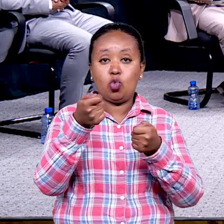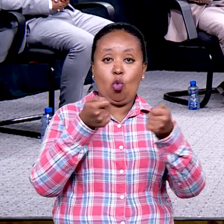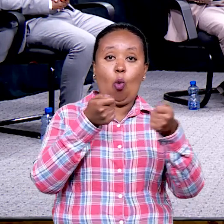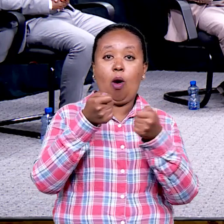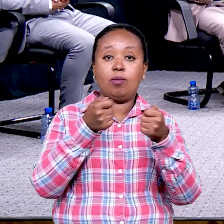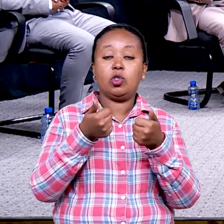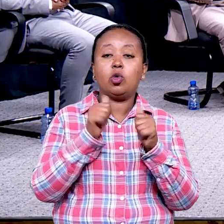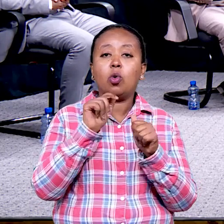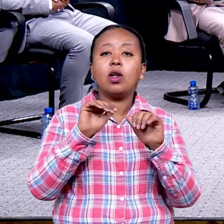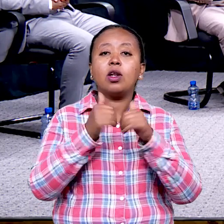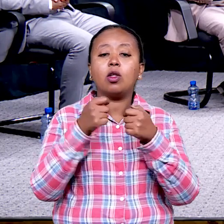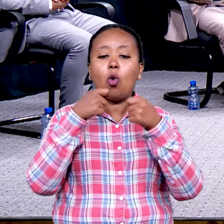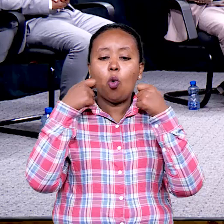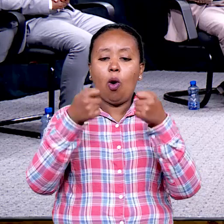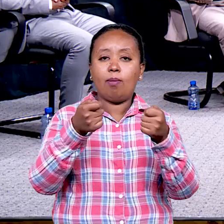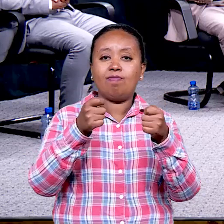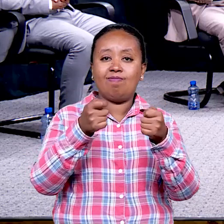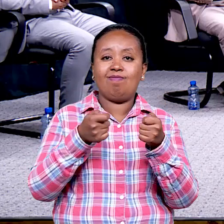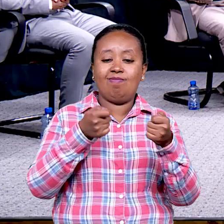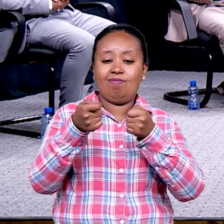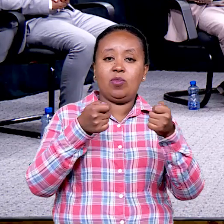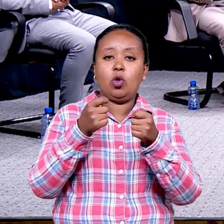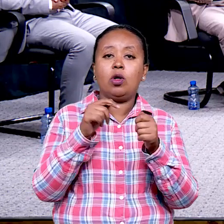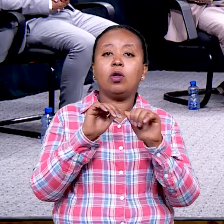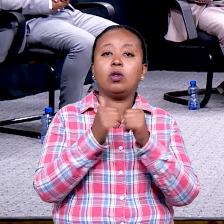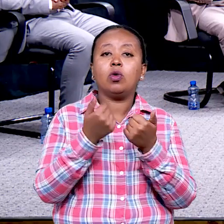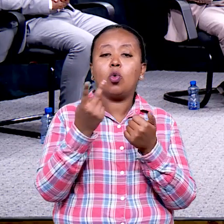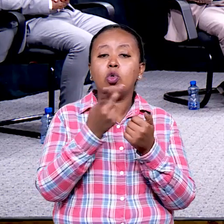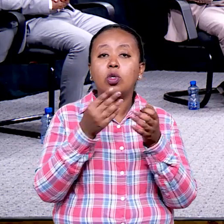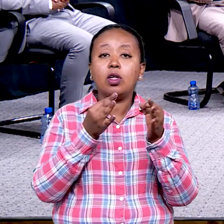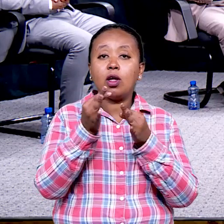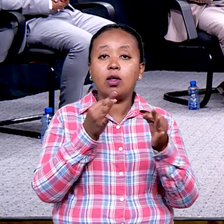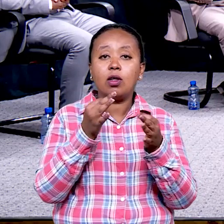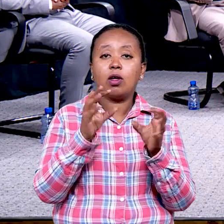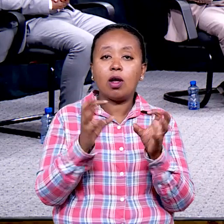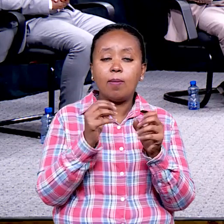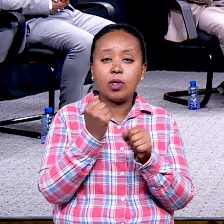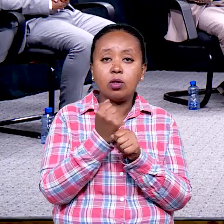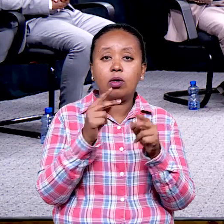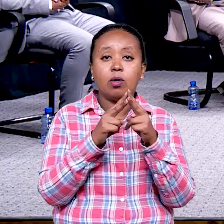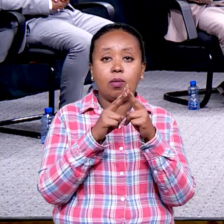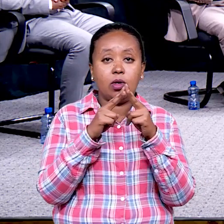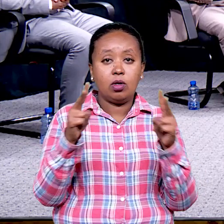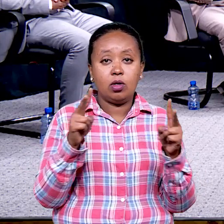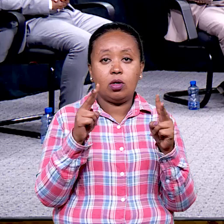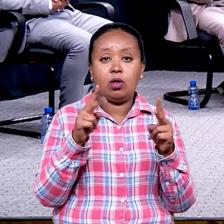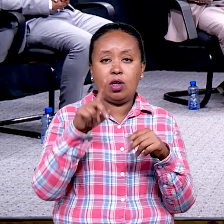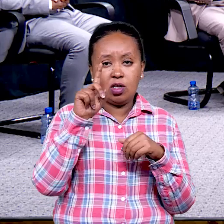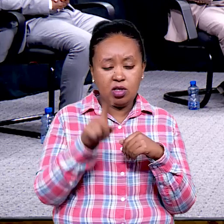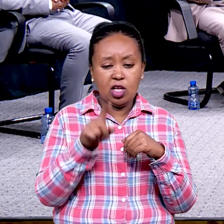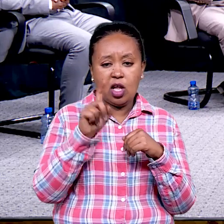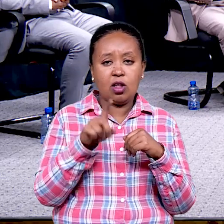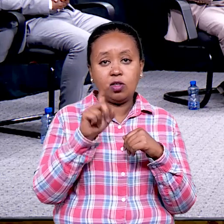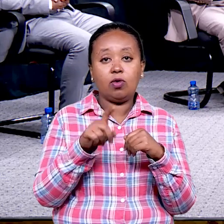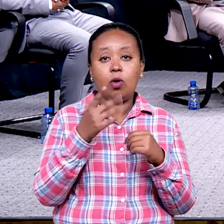ነው እና እንዴት ነው እነዚህ ሁለቱ የተገለጹት ነገሮች ከሚዲያው ስራ አንጻር በጣም